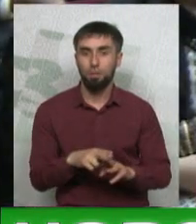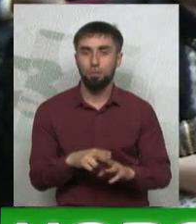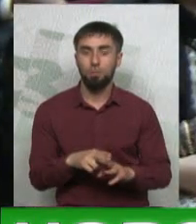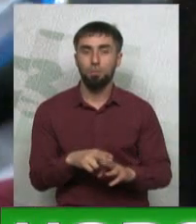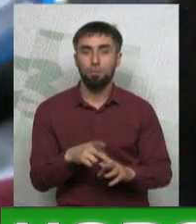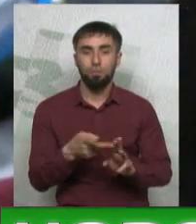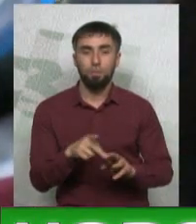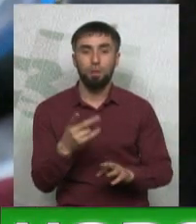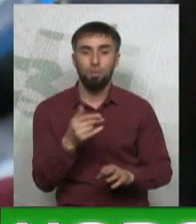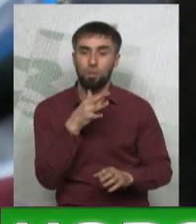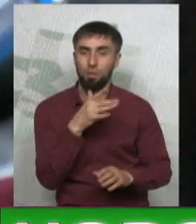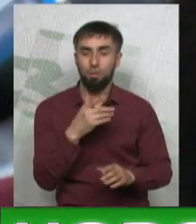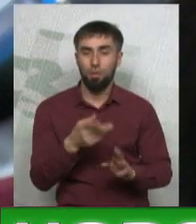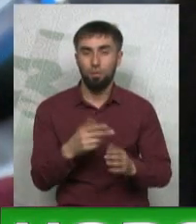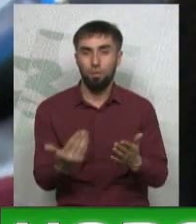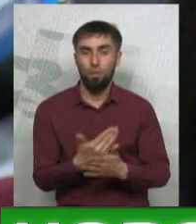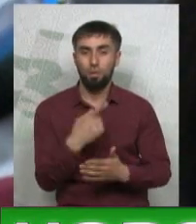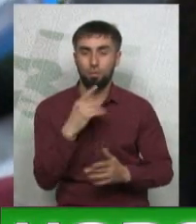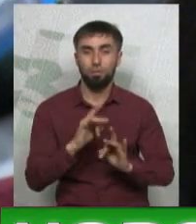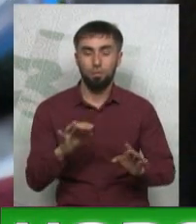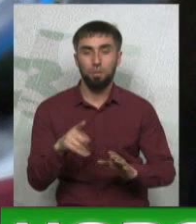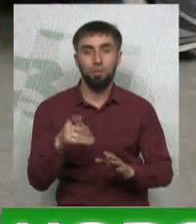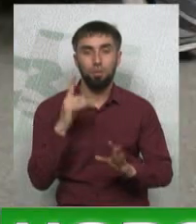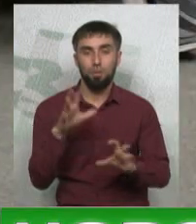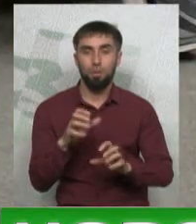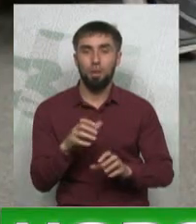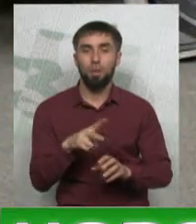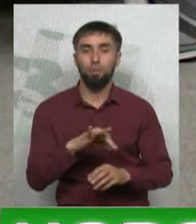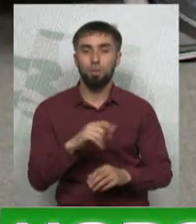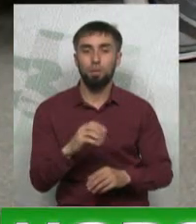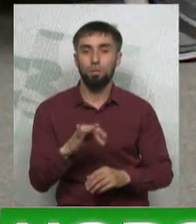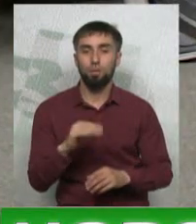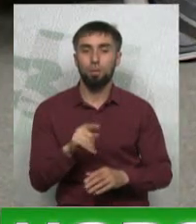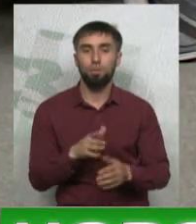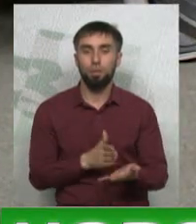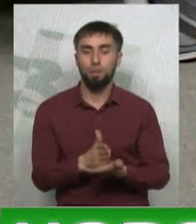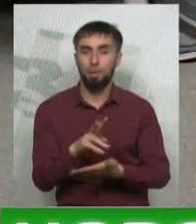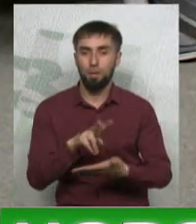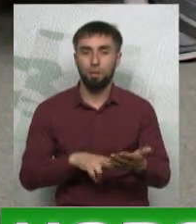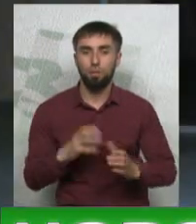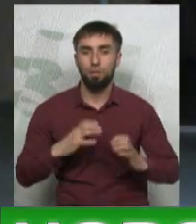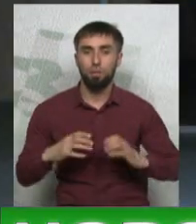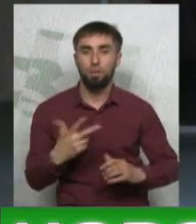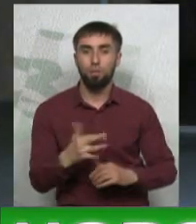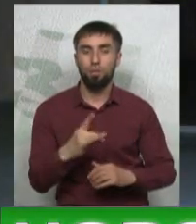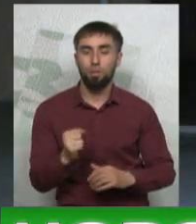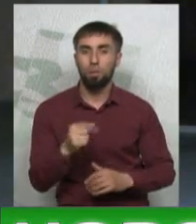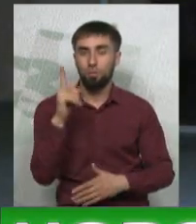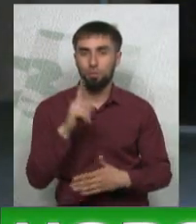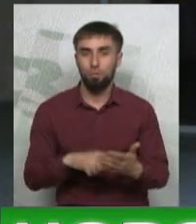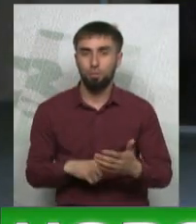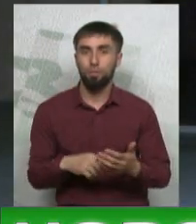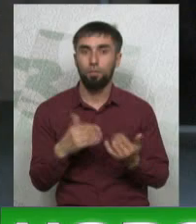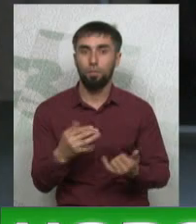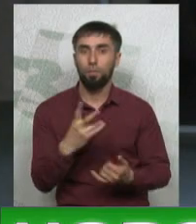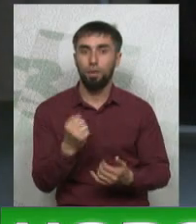если говорить на современном языке. Луиза Султыгова прошла регистрацию на интенсив одна из первых. Студентка 3-го курса признается,